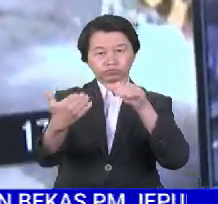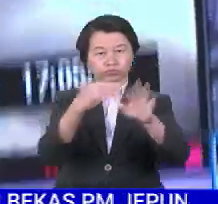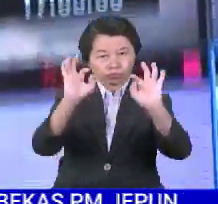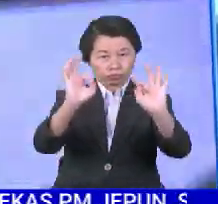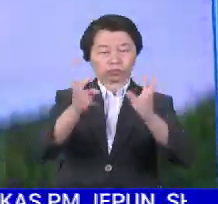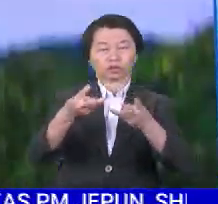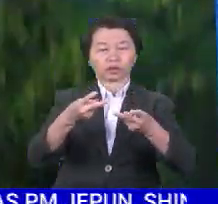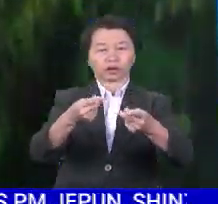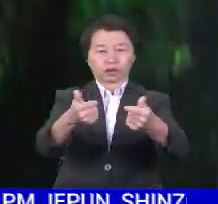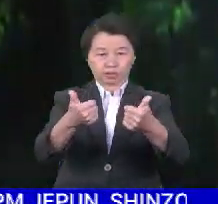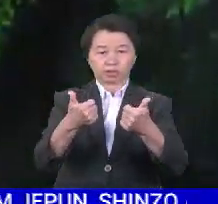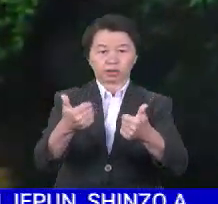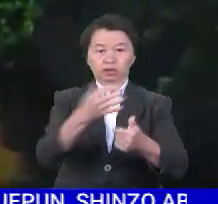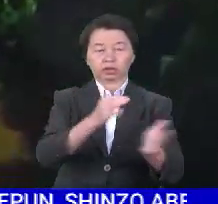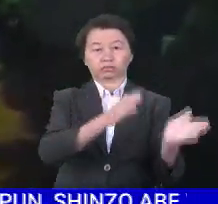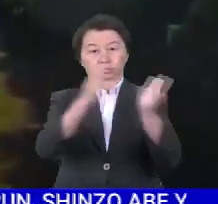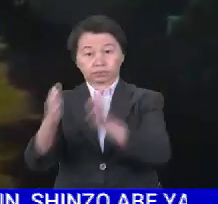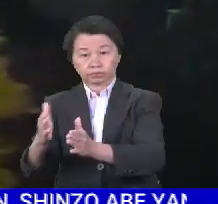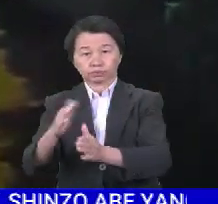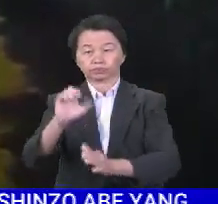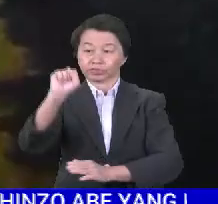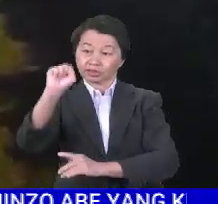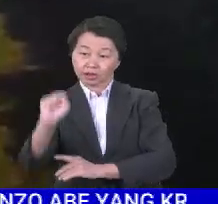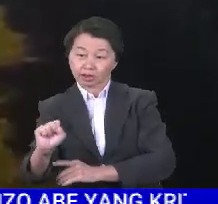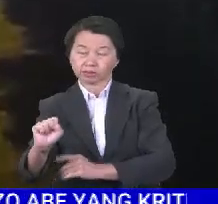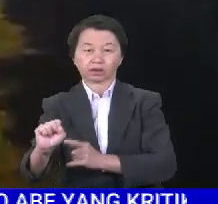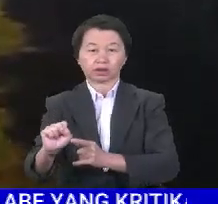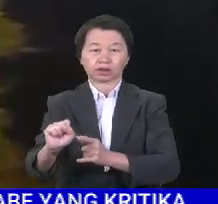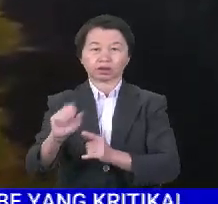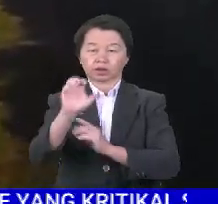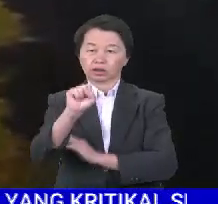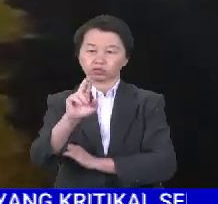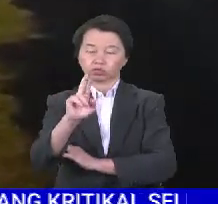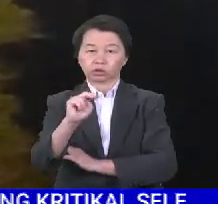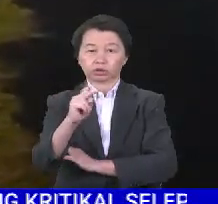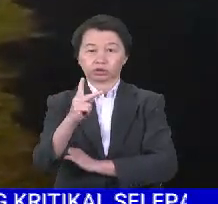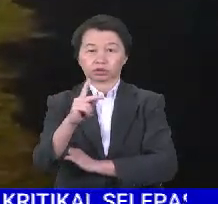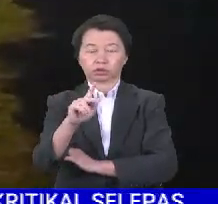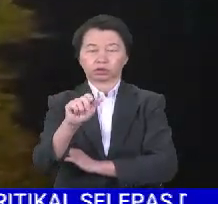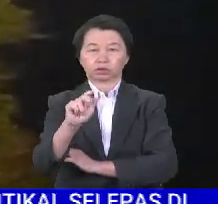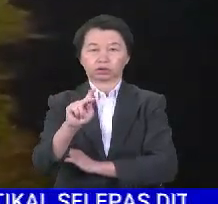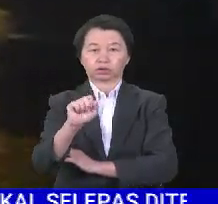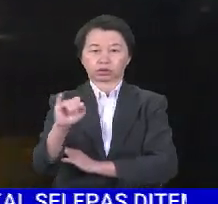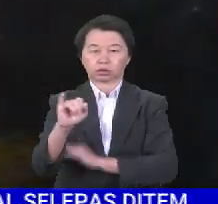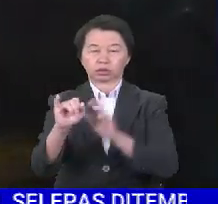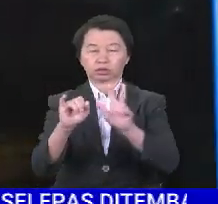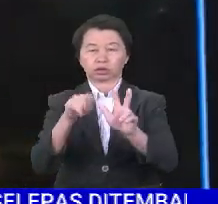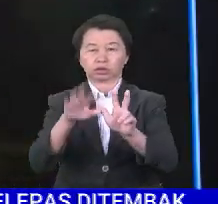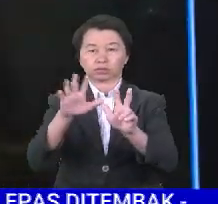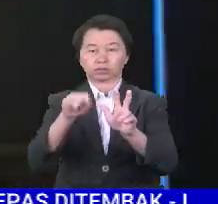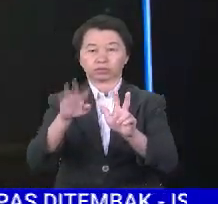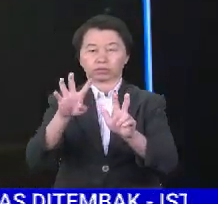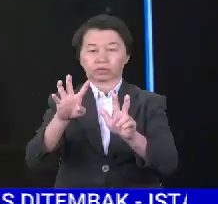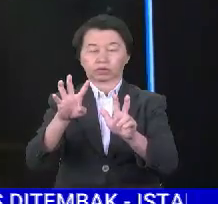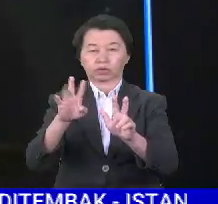Manakala kalau di sebelah selatan, di Sungai kilometer 354.4 arah